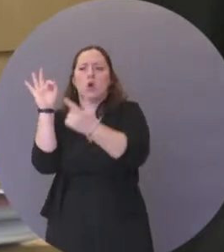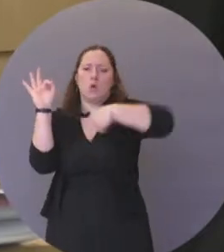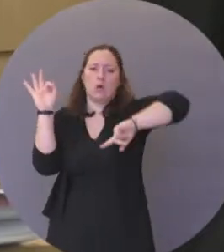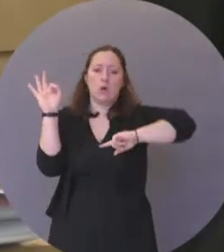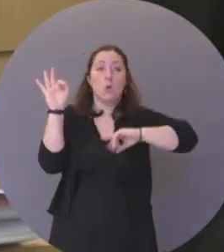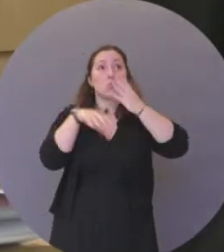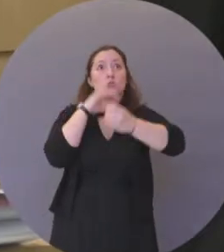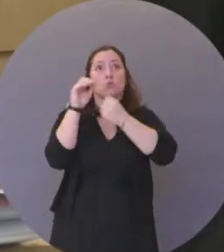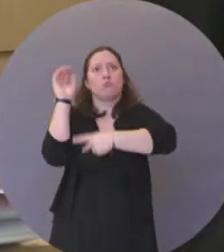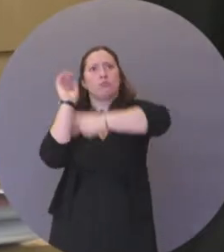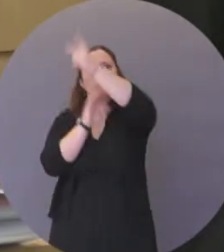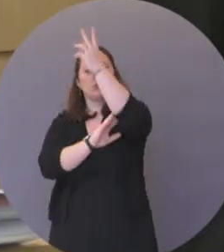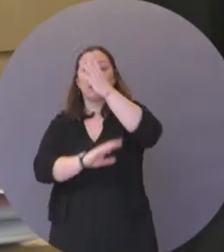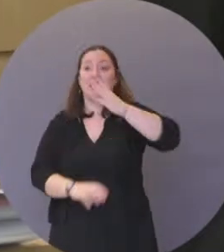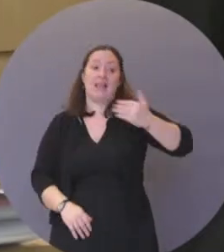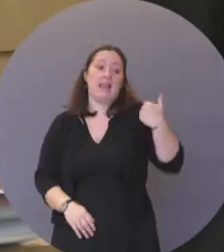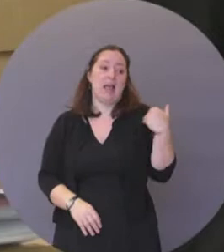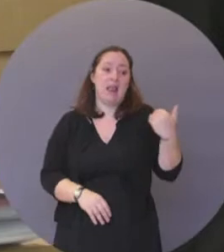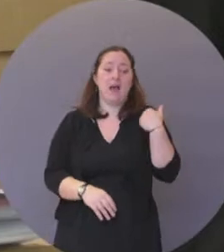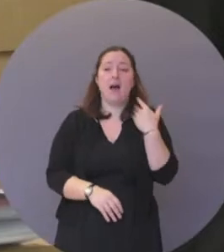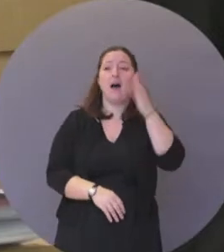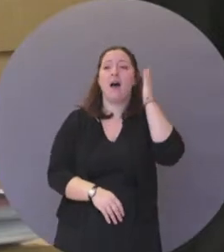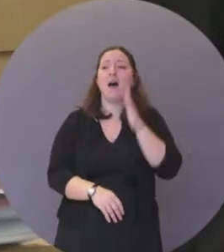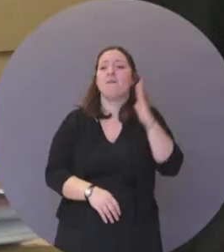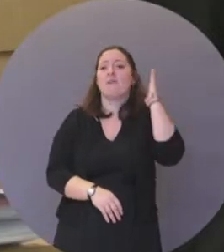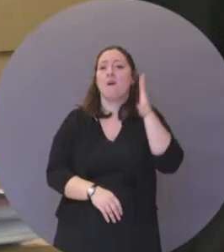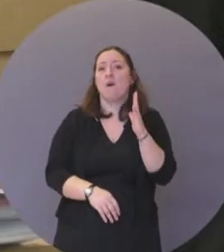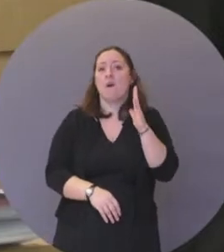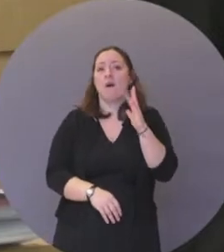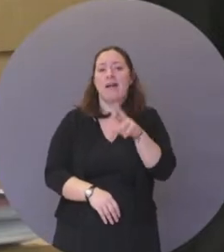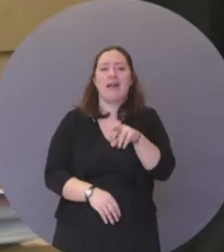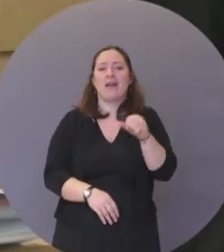tout à l'heure en été à 20% à l'instauration du RMI